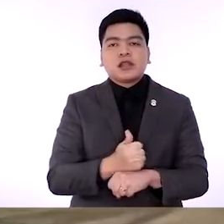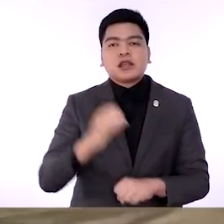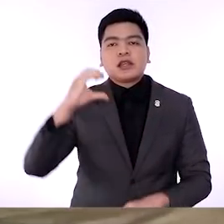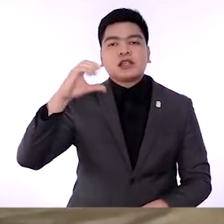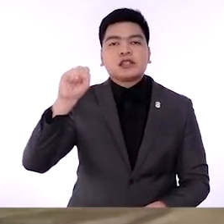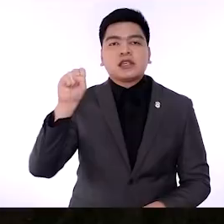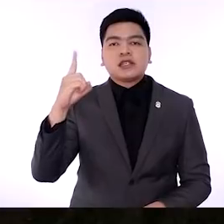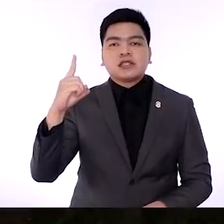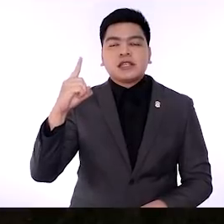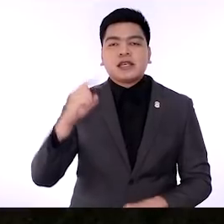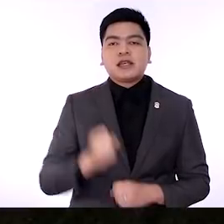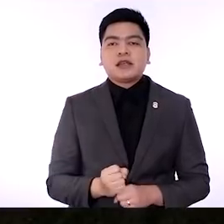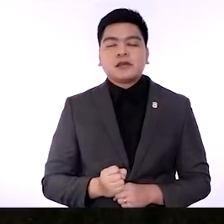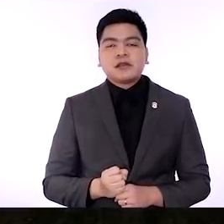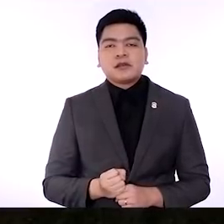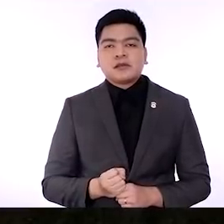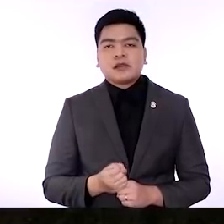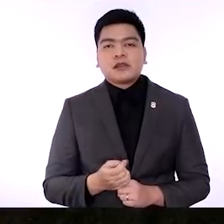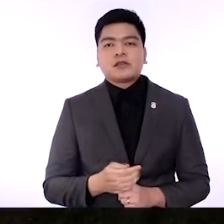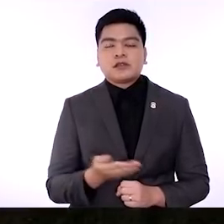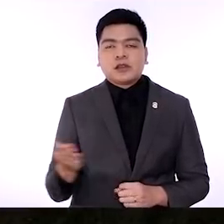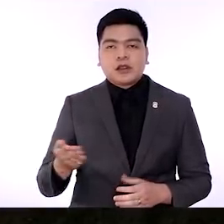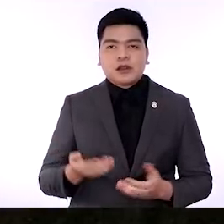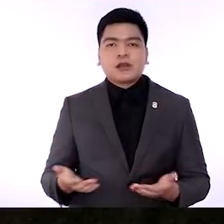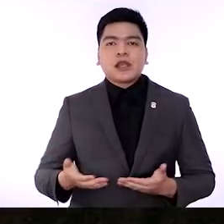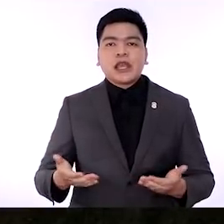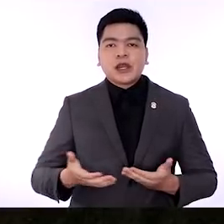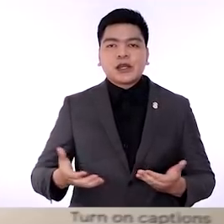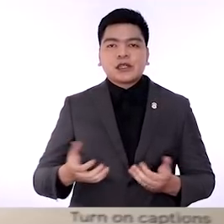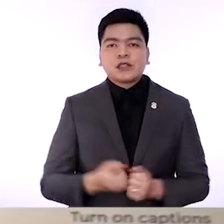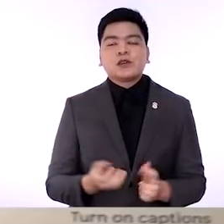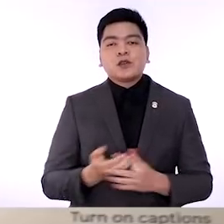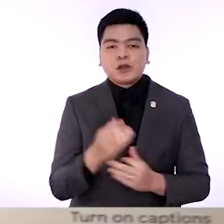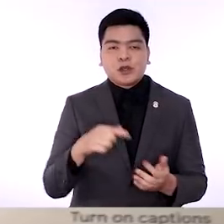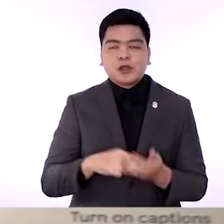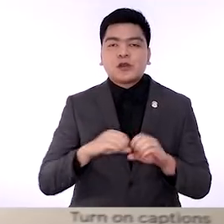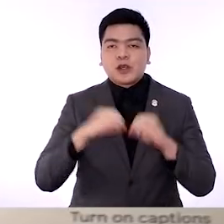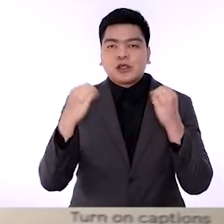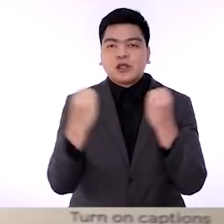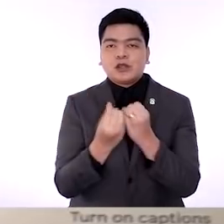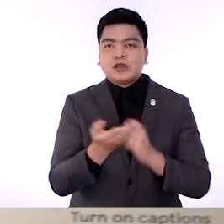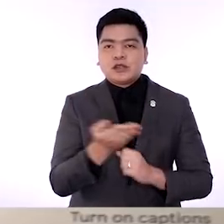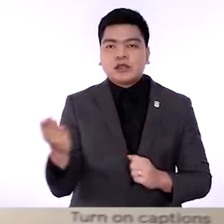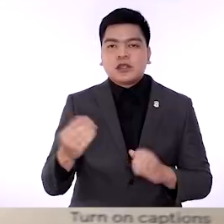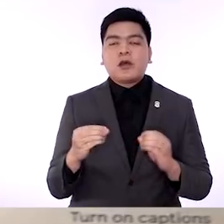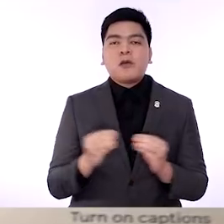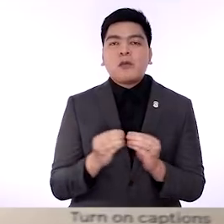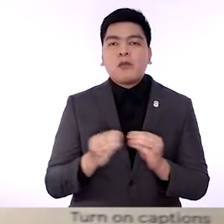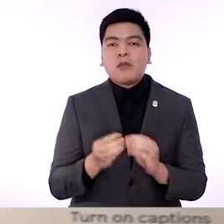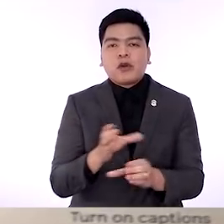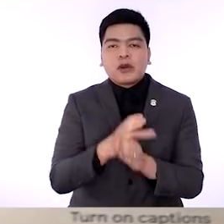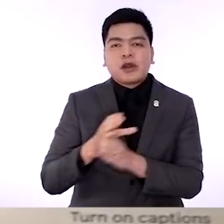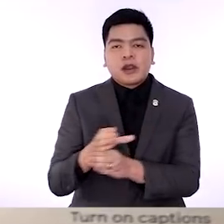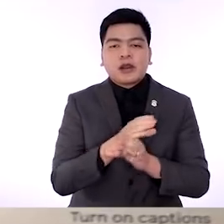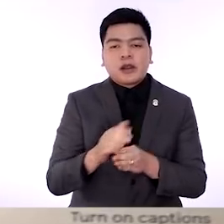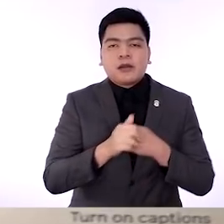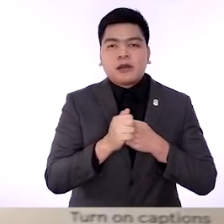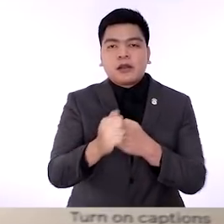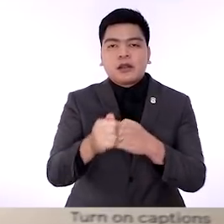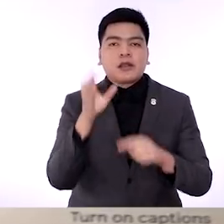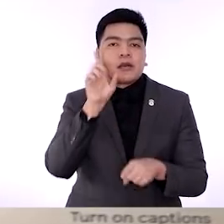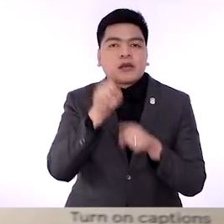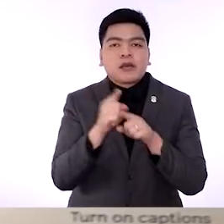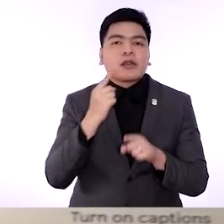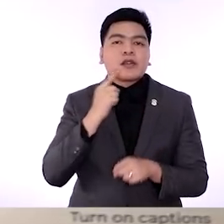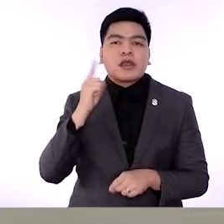ang CSD o Christian Society for the Deaf na kung saan sa pamamagitan ng kapisanang ito ay mas lalong napapangalagaan at nagagabayan